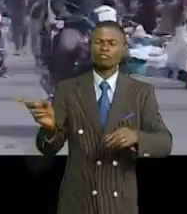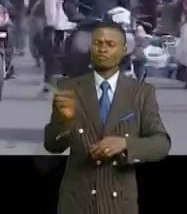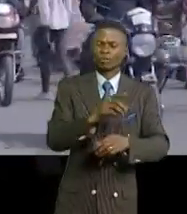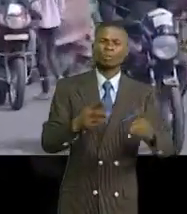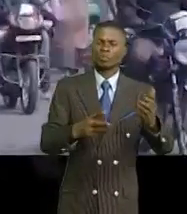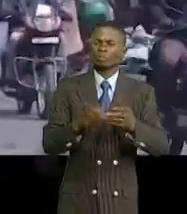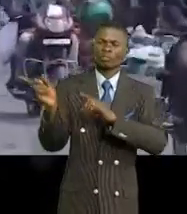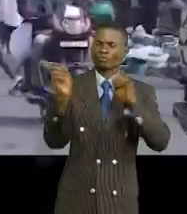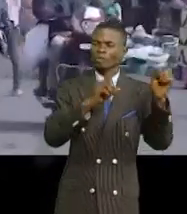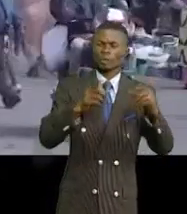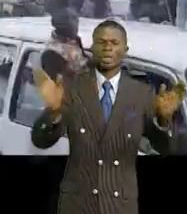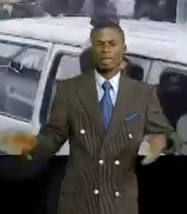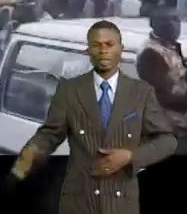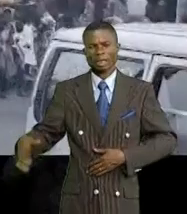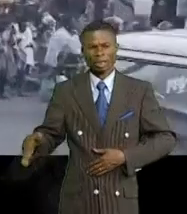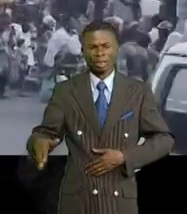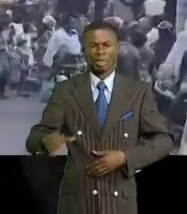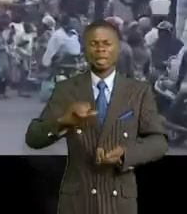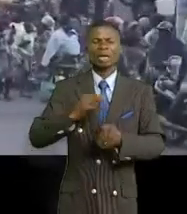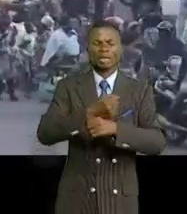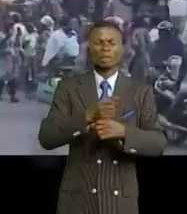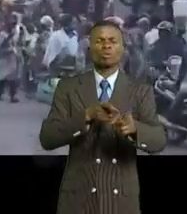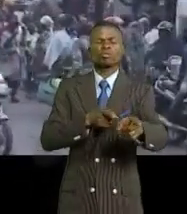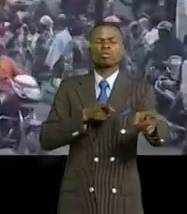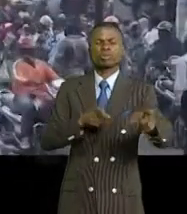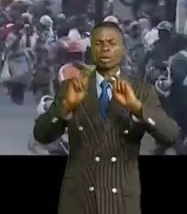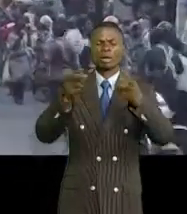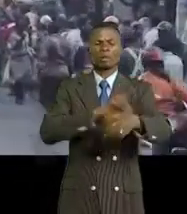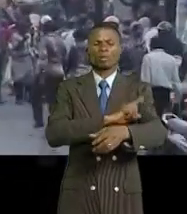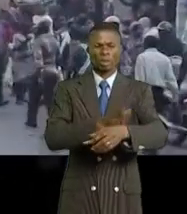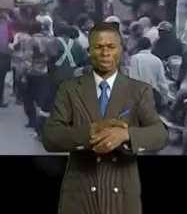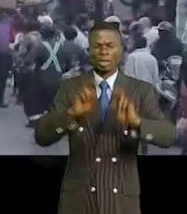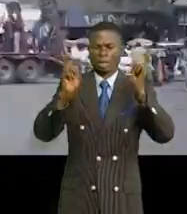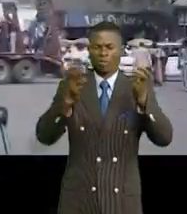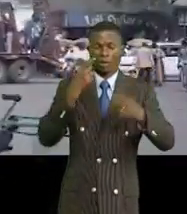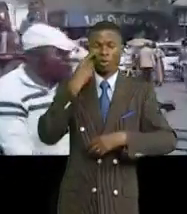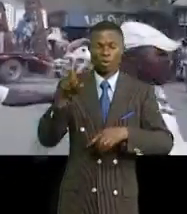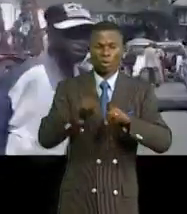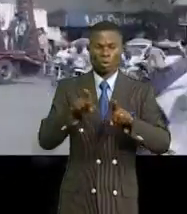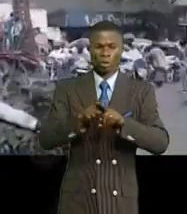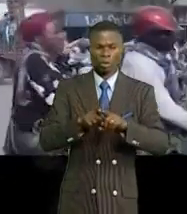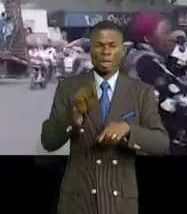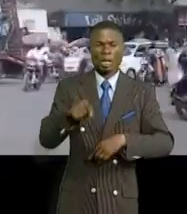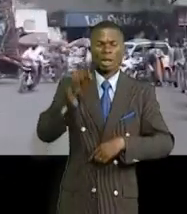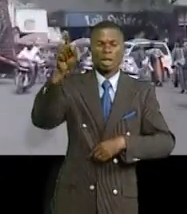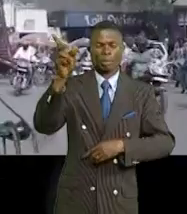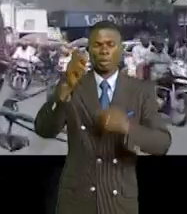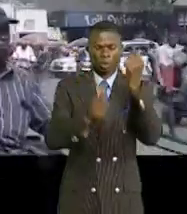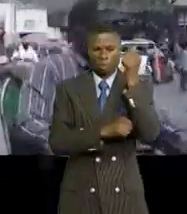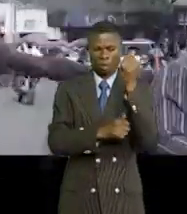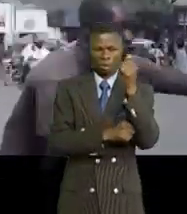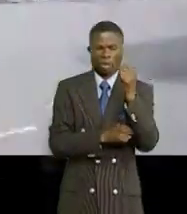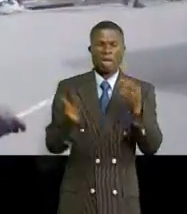commun par excellence, créant parfois des embouteillages dans la ville de Goma. Une ville estimée à plus de 1 million d'habitants. À